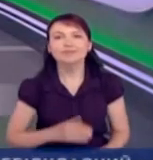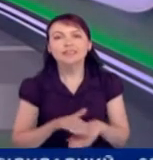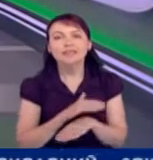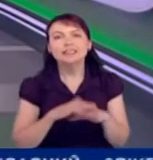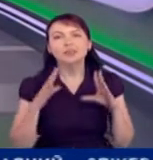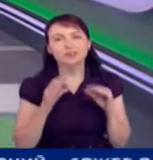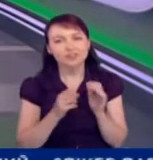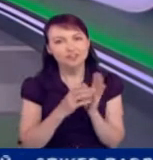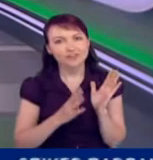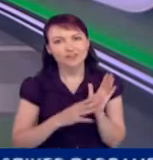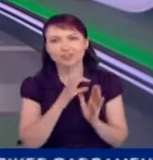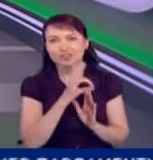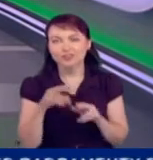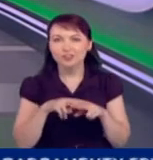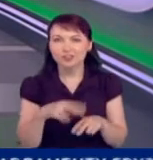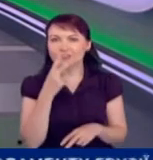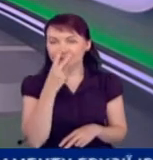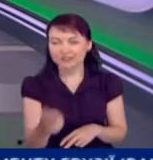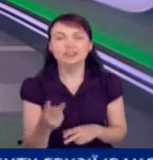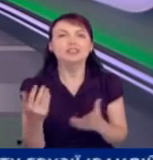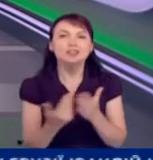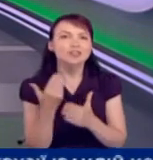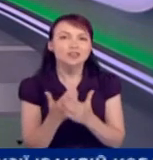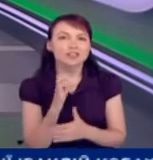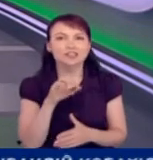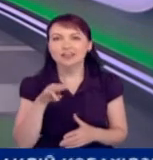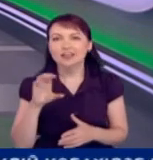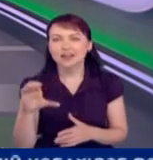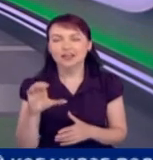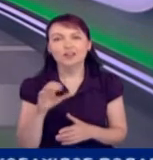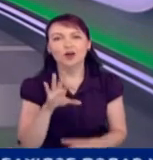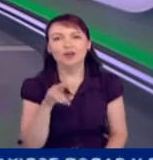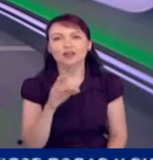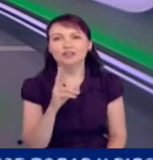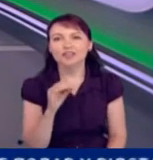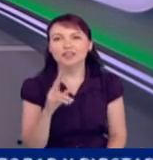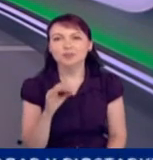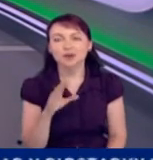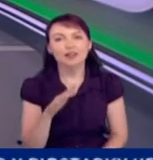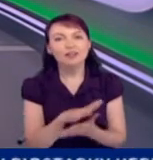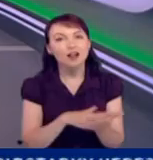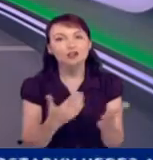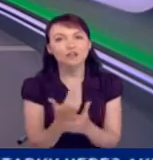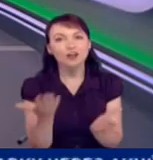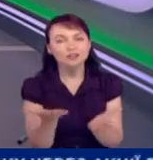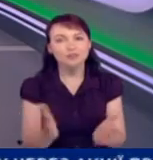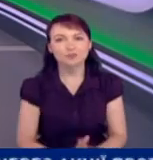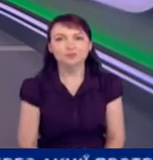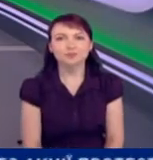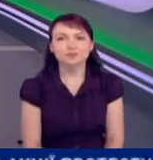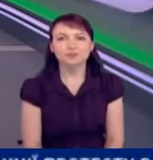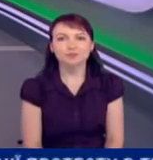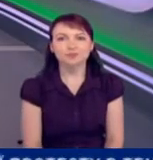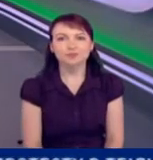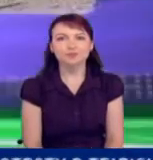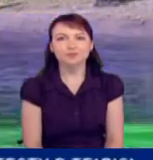Добрий вечір. 19-го столиці. Ви дивитесь випуск СТН на телеканалі «Київ». В студії Олекси Кіпкало. Далі йтиметься про таке.